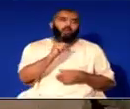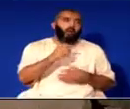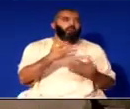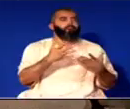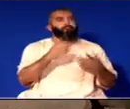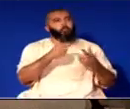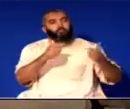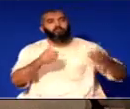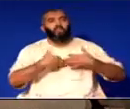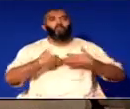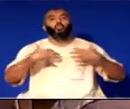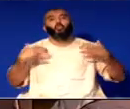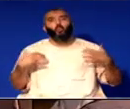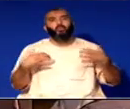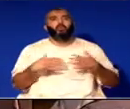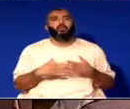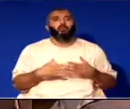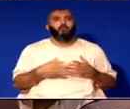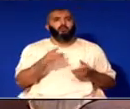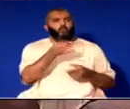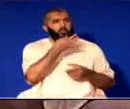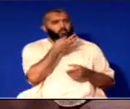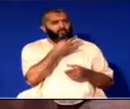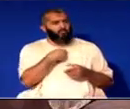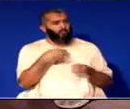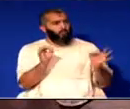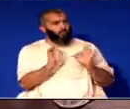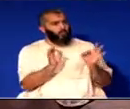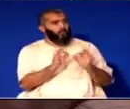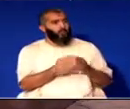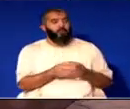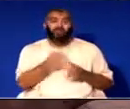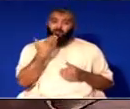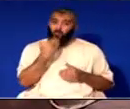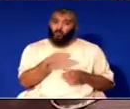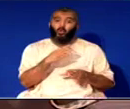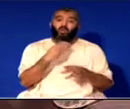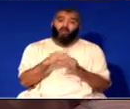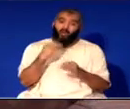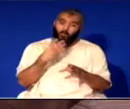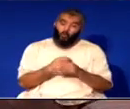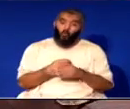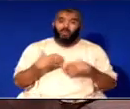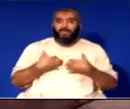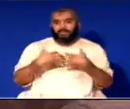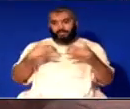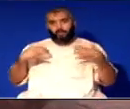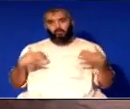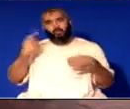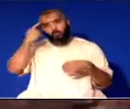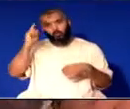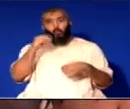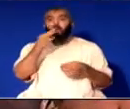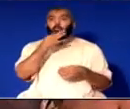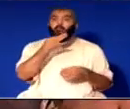لا من قريب ولا من بعيد، فأفضل له أن يتعلم علما يفيد به نفسه ويفيد به غيره ويستفيد